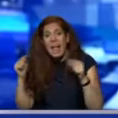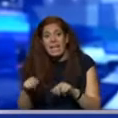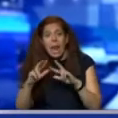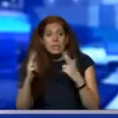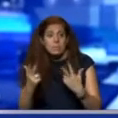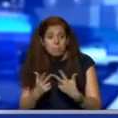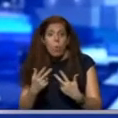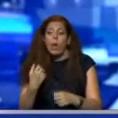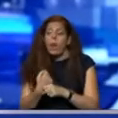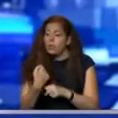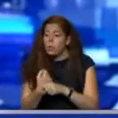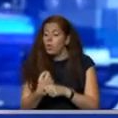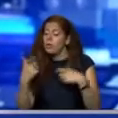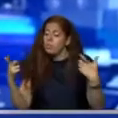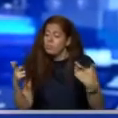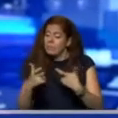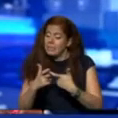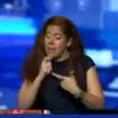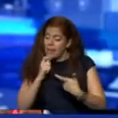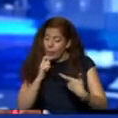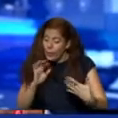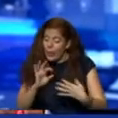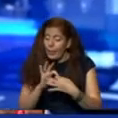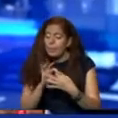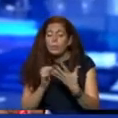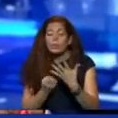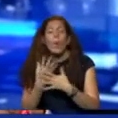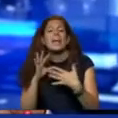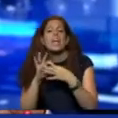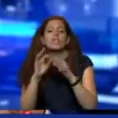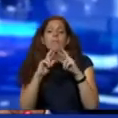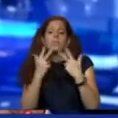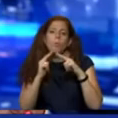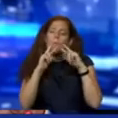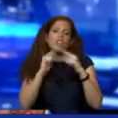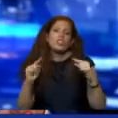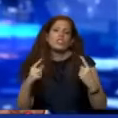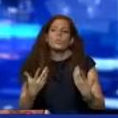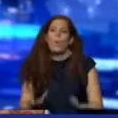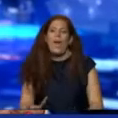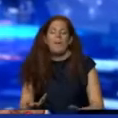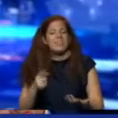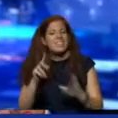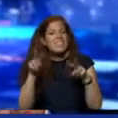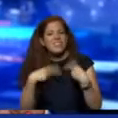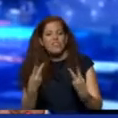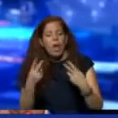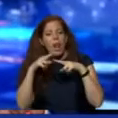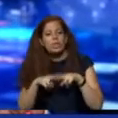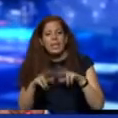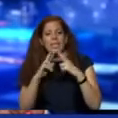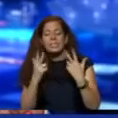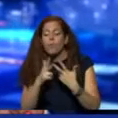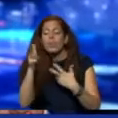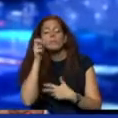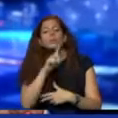לציבור, לעשות מסיבת עיתונאים, ליצור קשר עם הציבור בצורה כזאת או אחרת, כי אי אפשר להשאיר את הציבור, לצפות